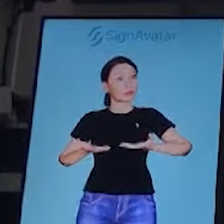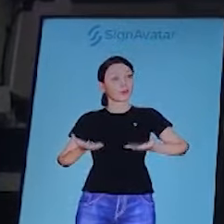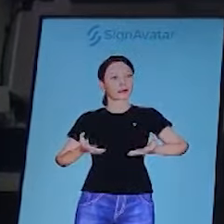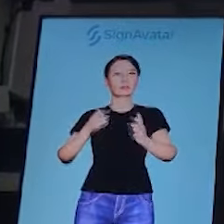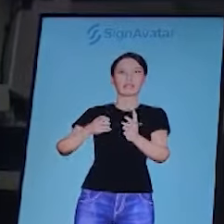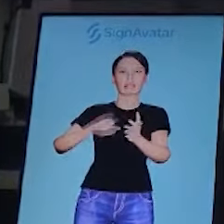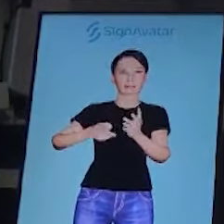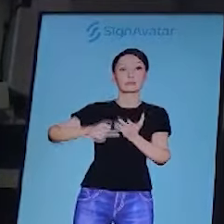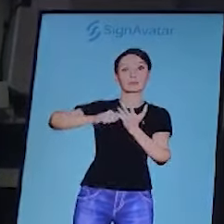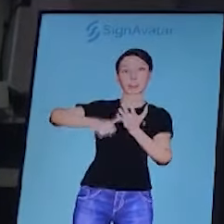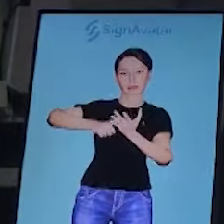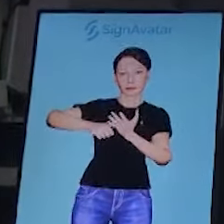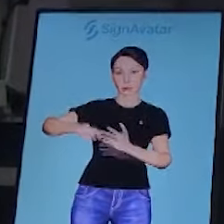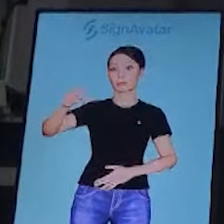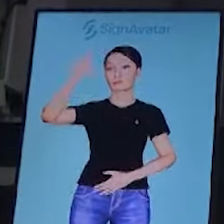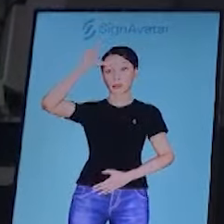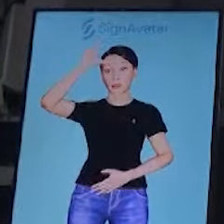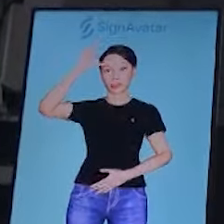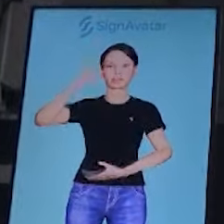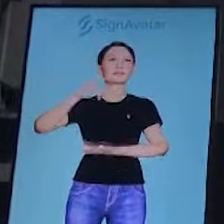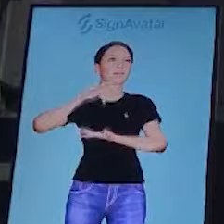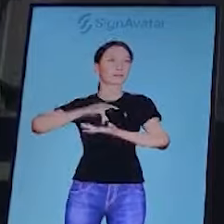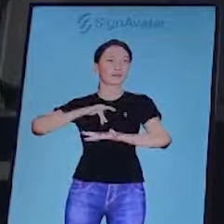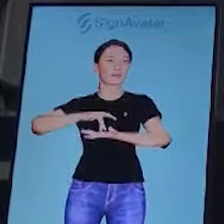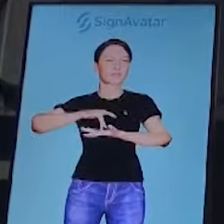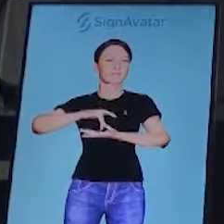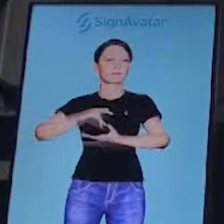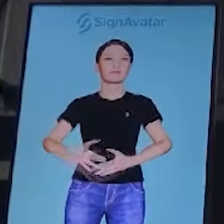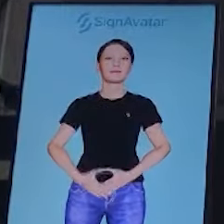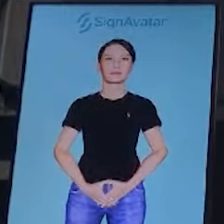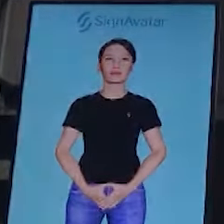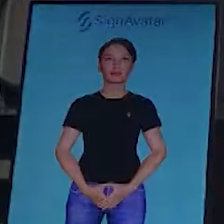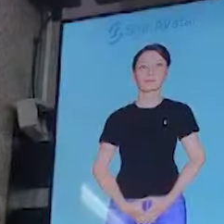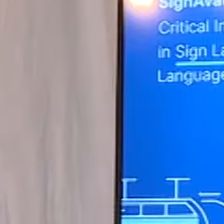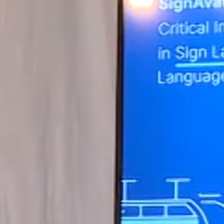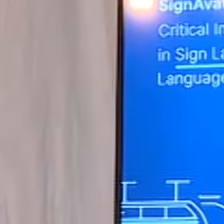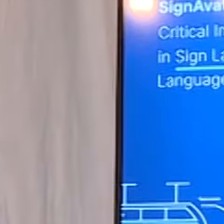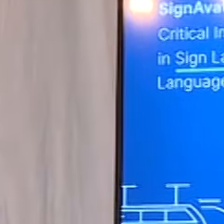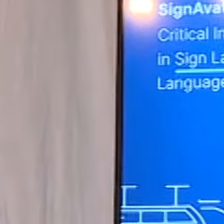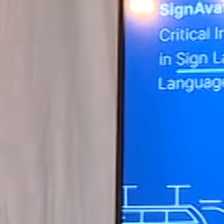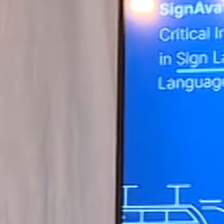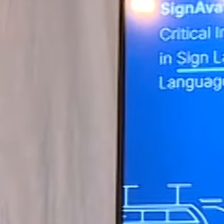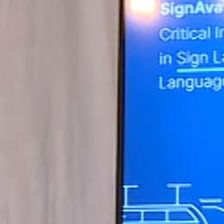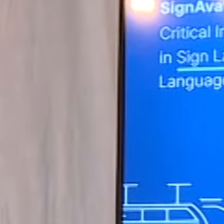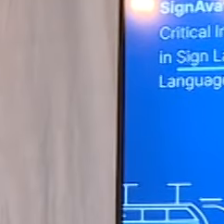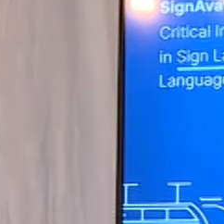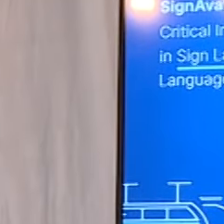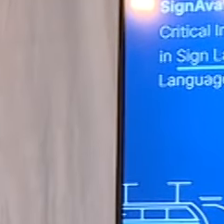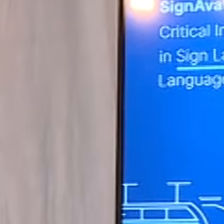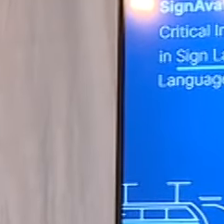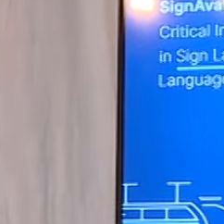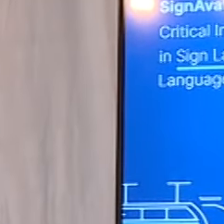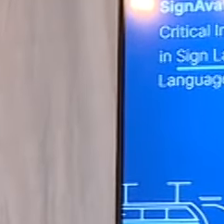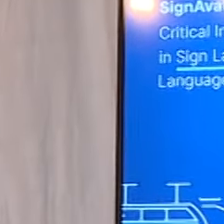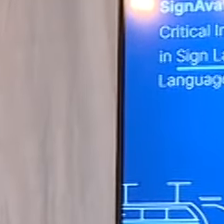vreme, u Srbiji ima jako malo tumače za znakovni jezik i onda je ovo jedna mogućnost da njima rasteretimo malo te